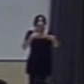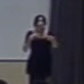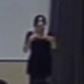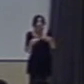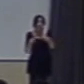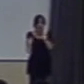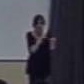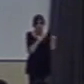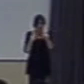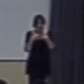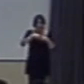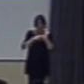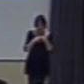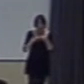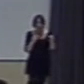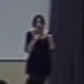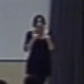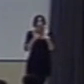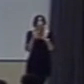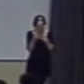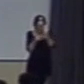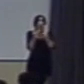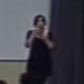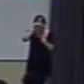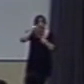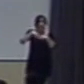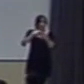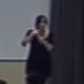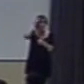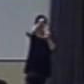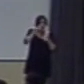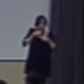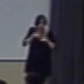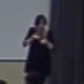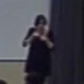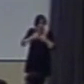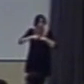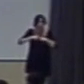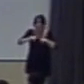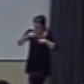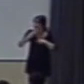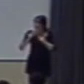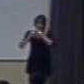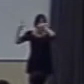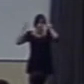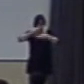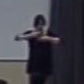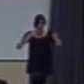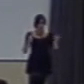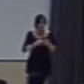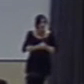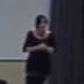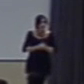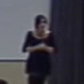doncs allà poden posar les seves reflexions i a mesura que anem puent, doncs les anirem incloent en aquest debat.